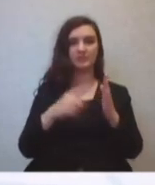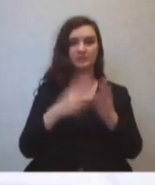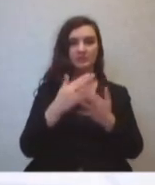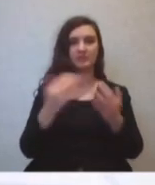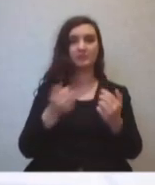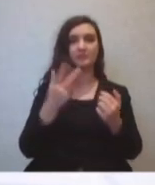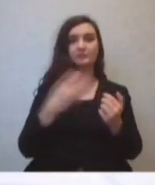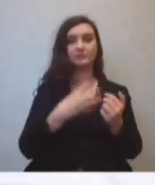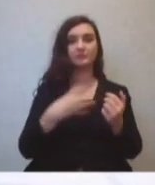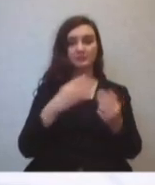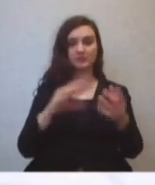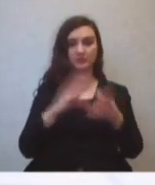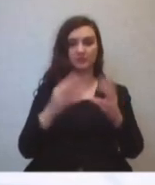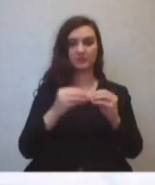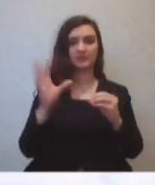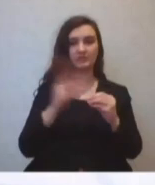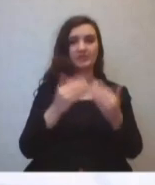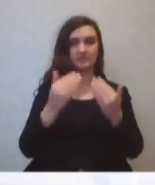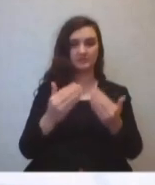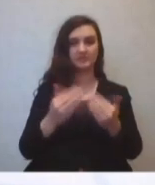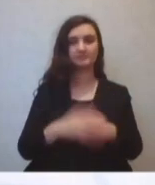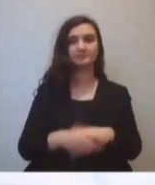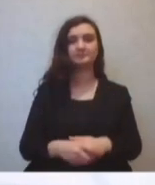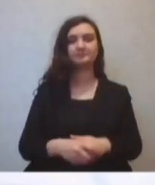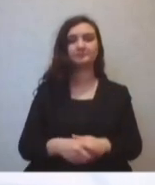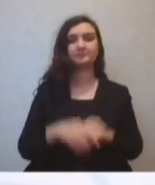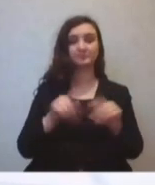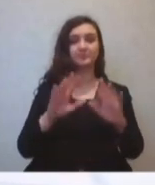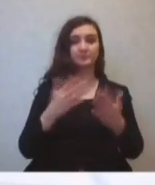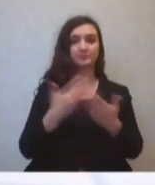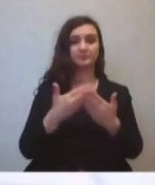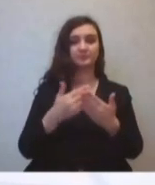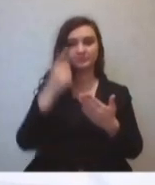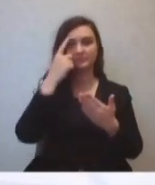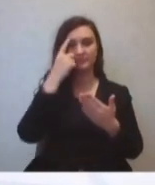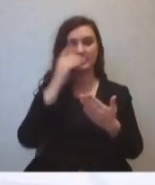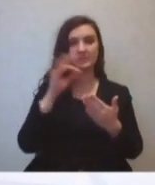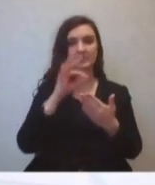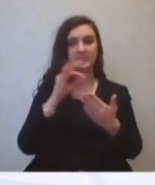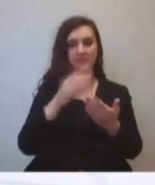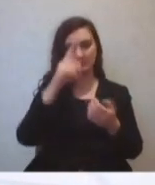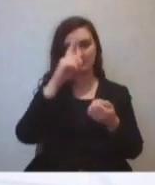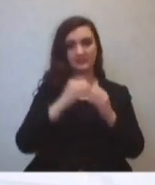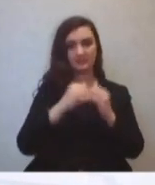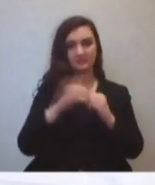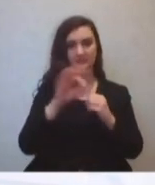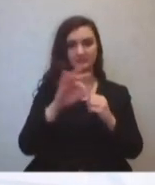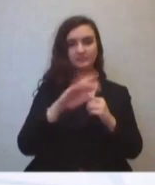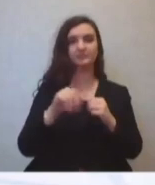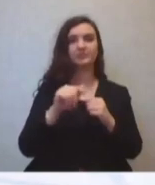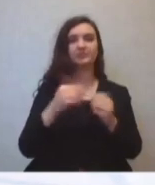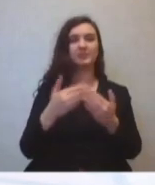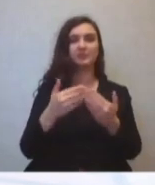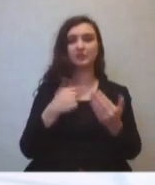რამდენად მნიშვნელოვანია ზოგადად ყველასათვის. ამ შემთხვევაში მაგალითად მეხსიერებაზე და